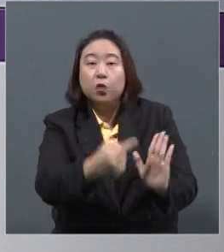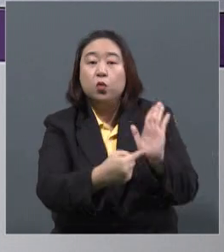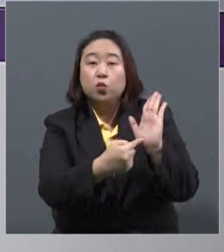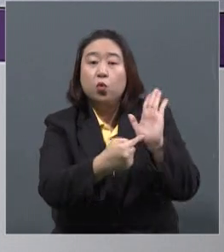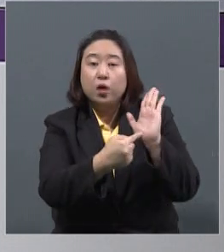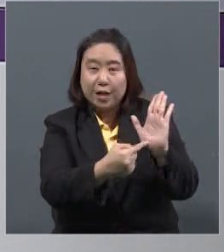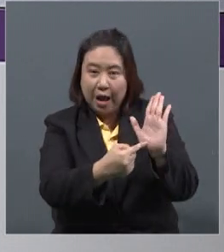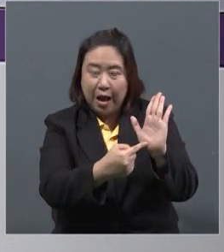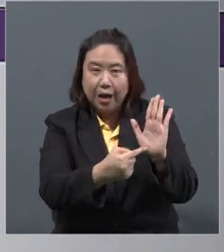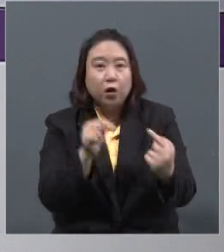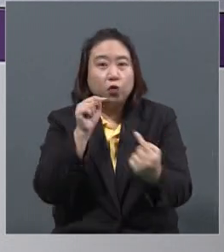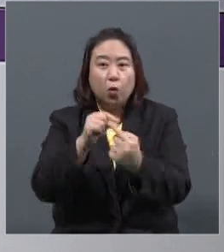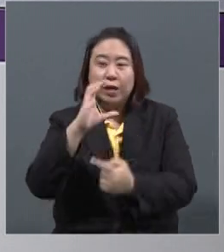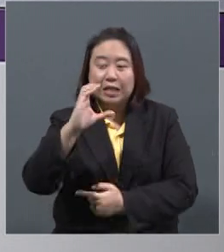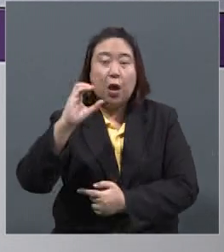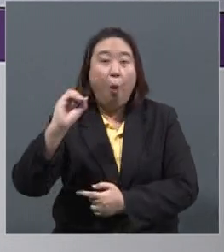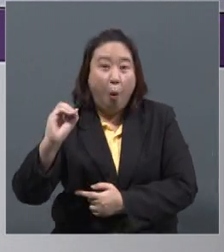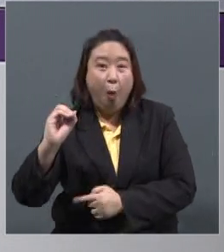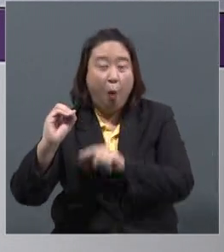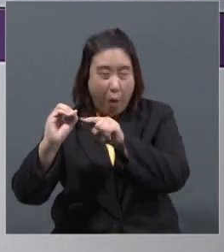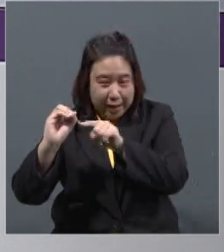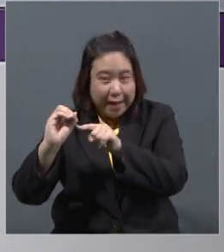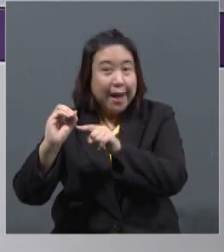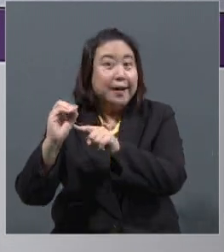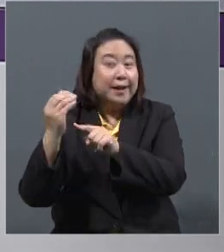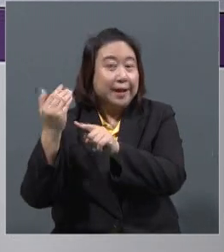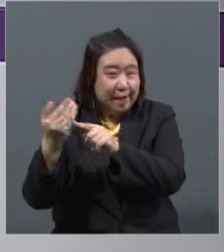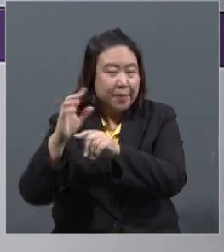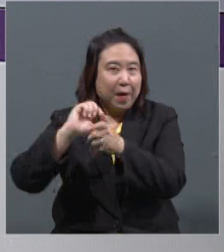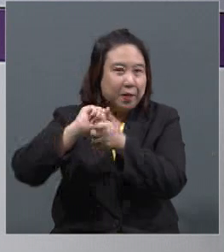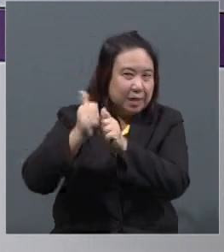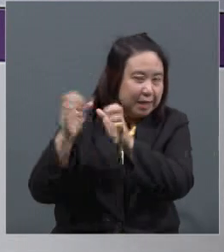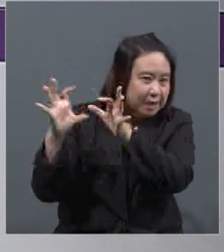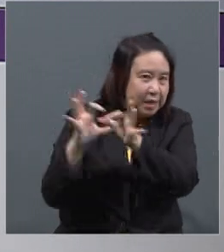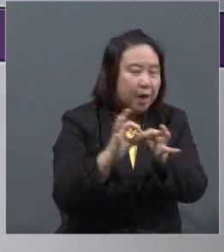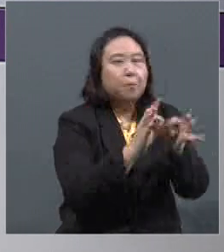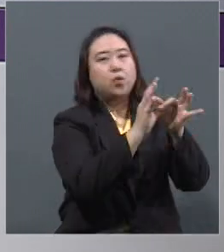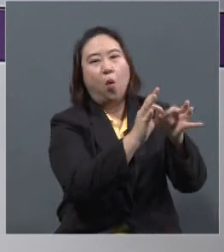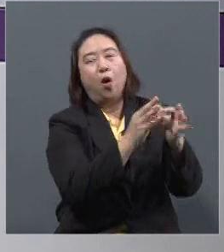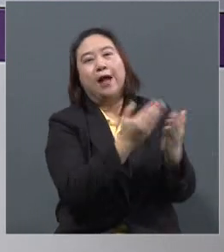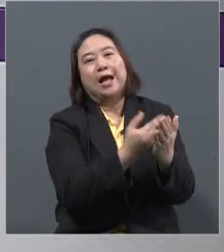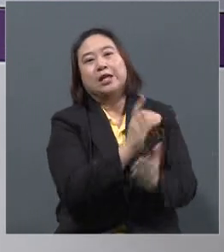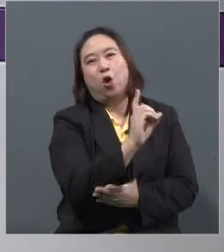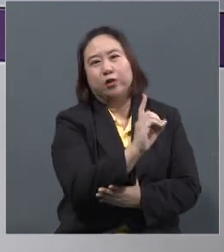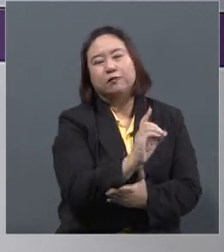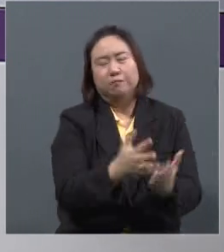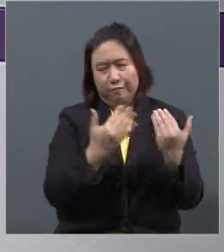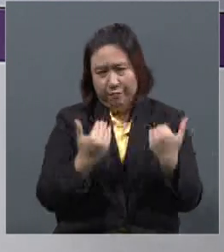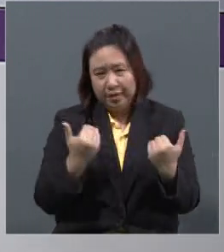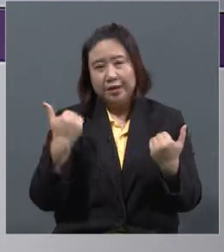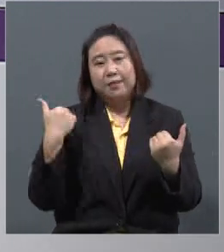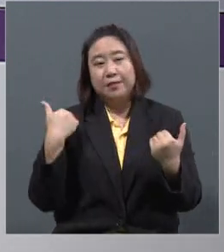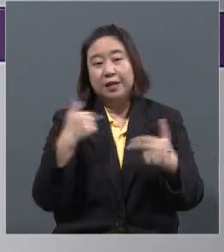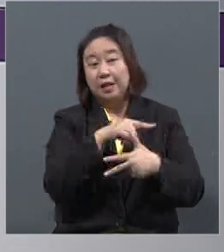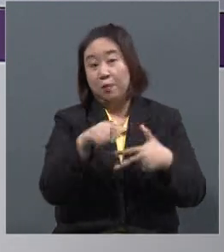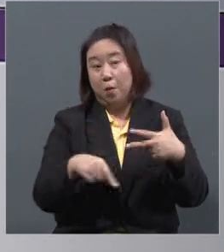การเอาคาร์บอนเครดิตมาเชื่อมโยงกับสินทรัพย์ดิจิทัลกุญแจ3ดอกนี้ครับกฎหมายใหม่สิทธิประโยชน์ใหม่และระบบนิเวศ